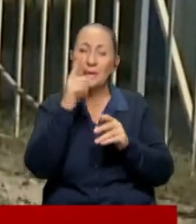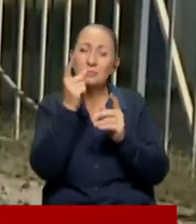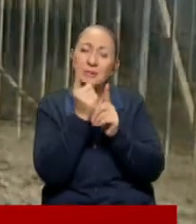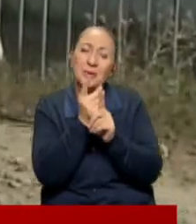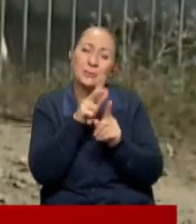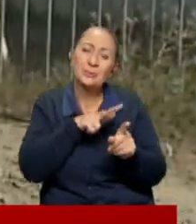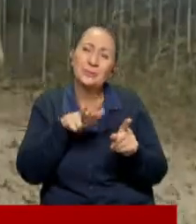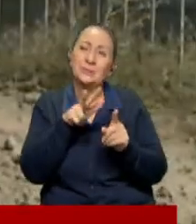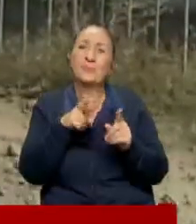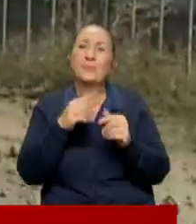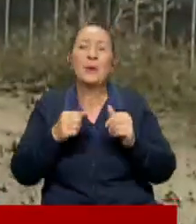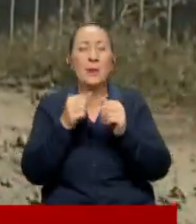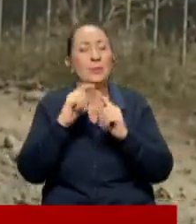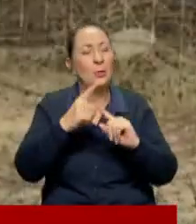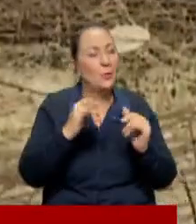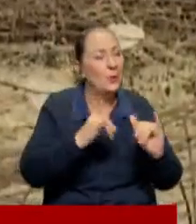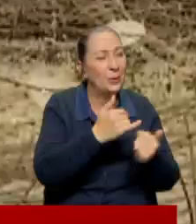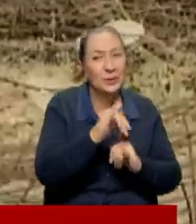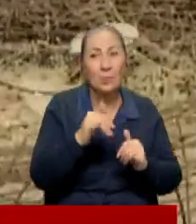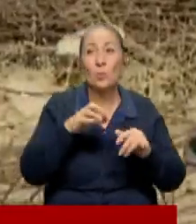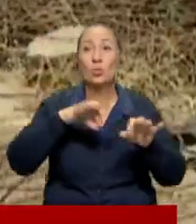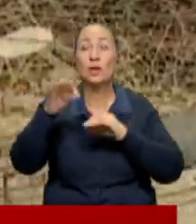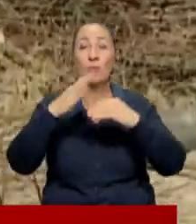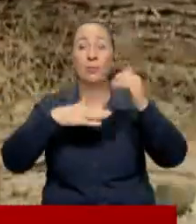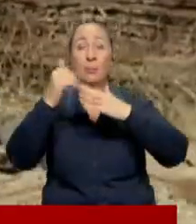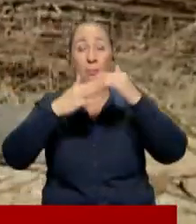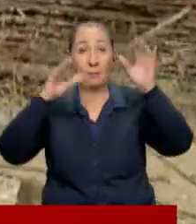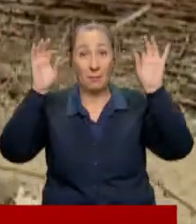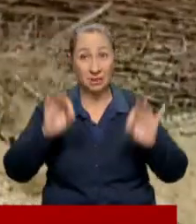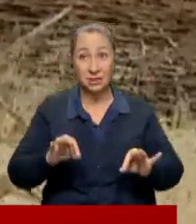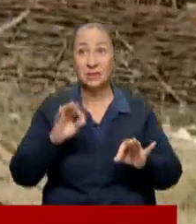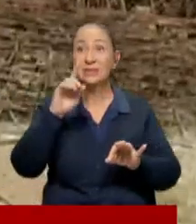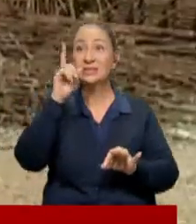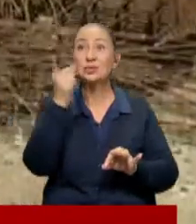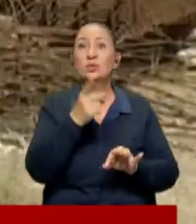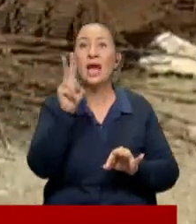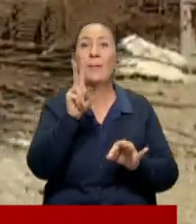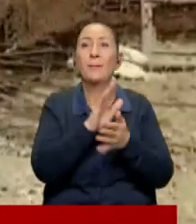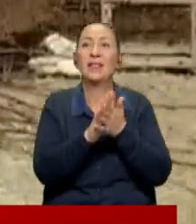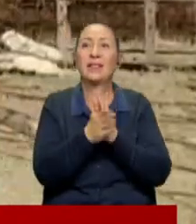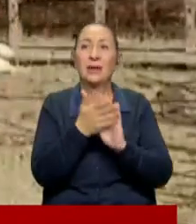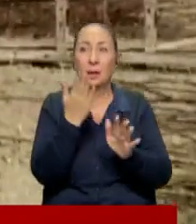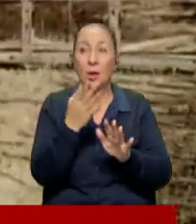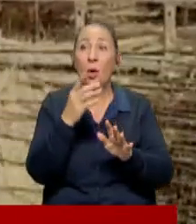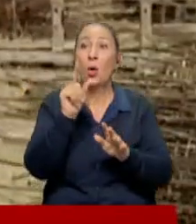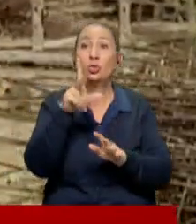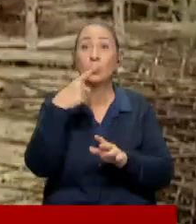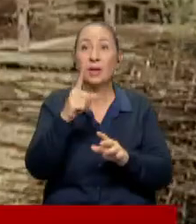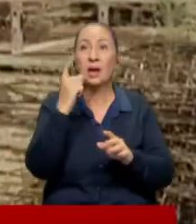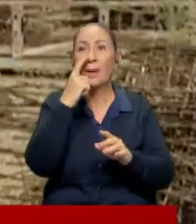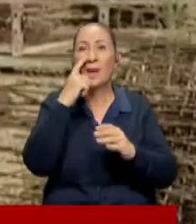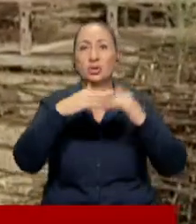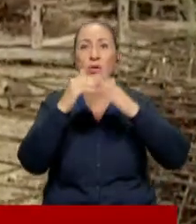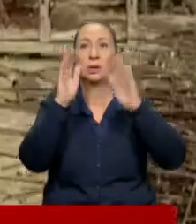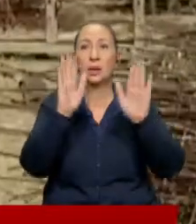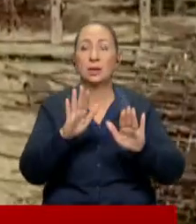başa kalmak. Parkta gidip torunumla otururum. Müteahhit projenin inşaatına başladı, sadece %20'sini tamamlayabildi. 13 bina kaba